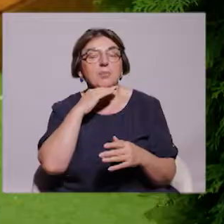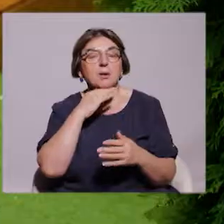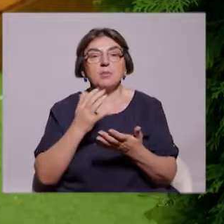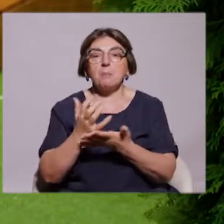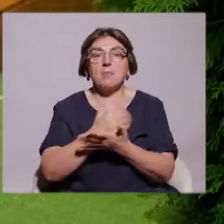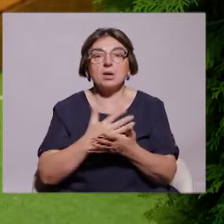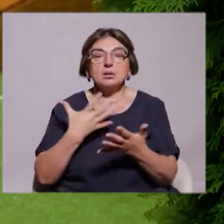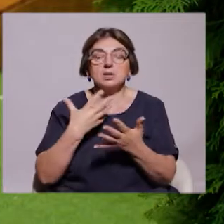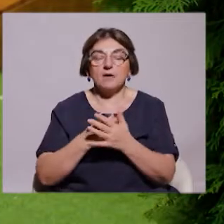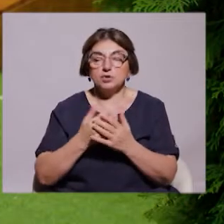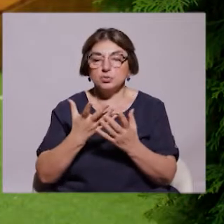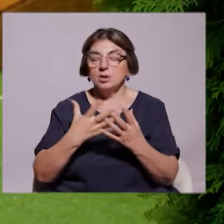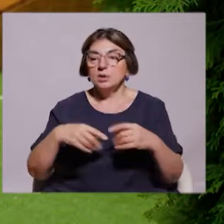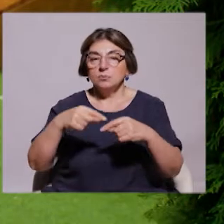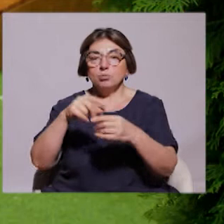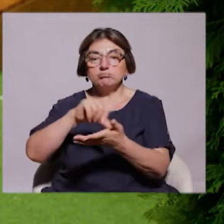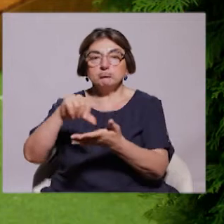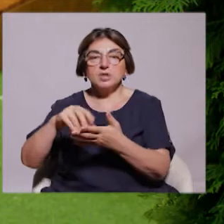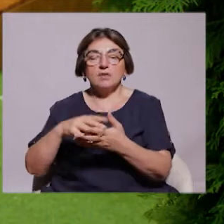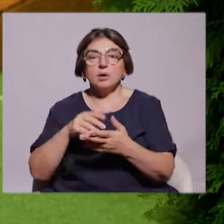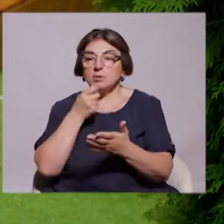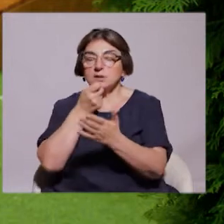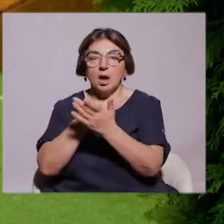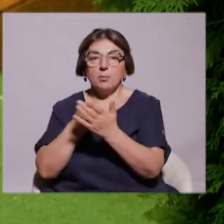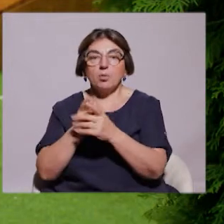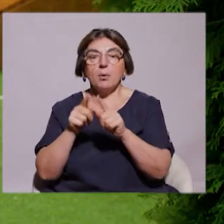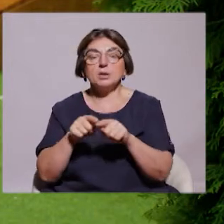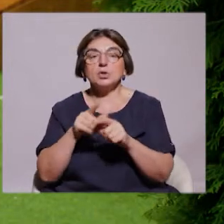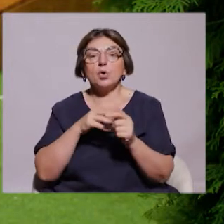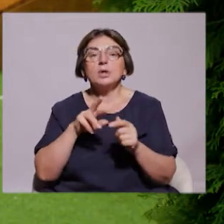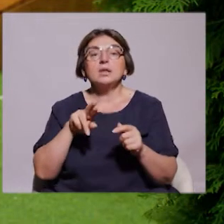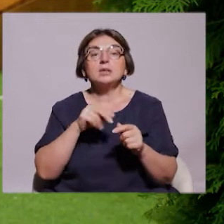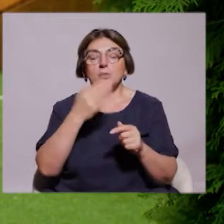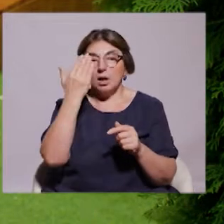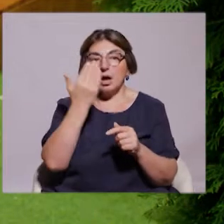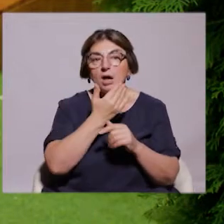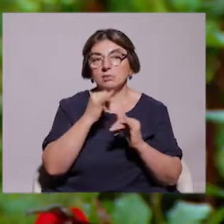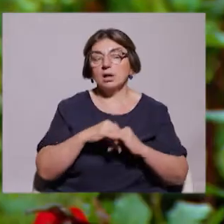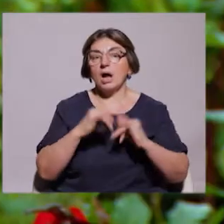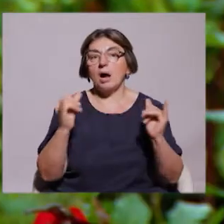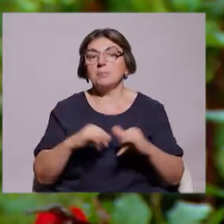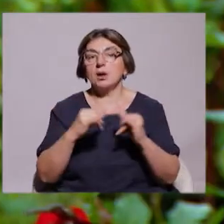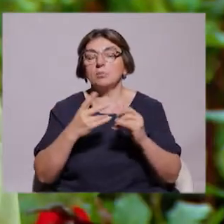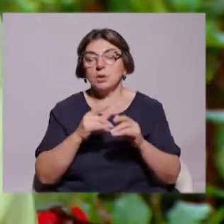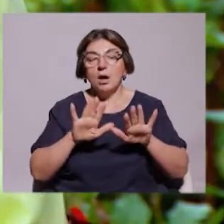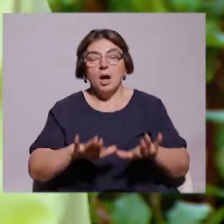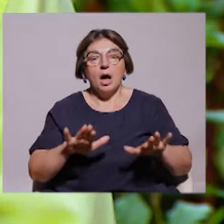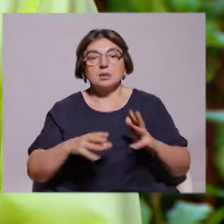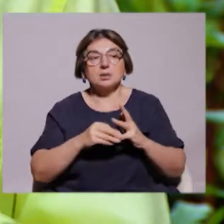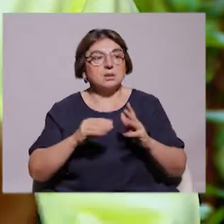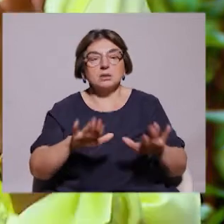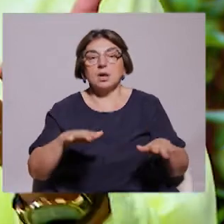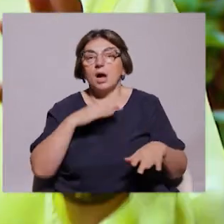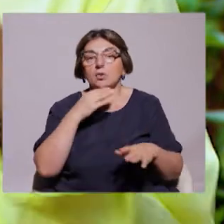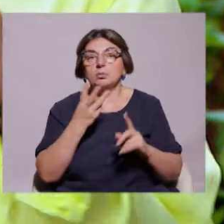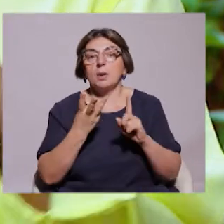გამოკვებას. მეორე მიზეზი ის იყო დემოგრაფიული, ანუ ხალხი გამრავლდა და უნდოდა ტერიტორიების ათვისება. მესამე მიზეზი ბერძნული კოლონიზაციისა